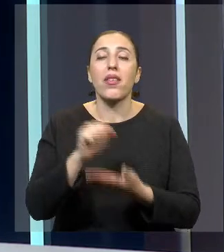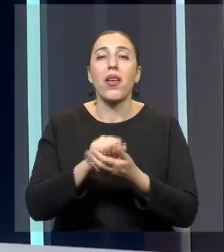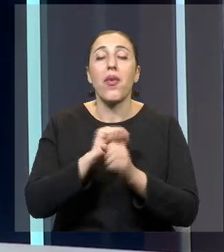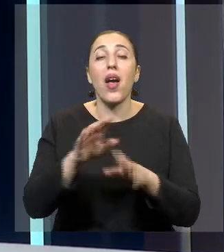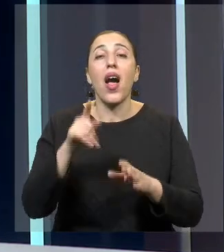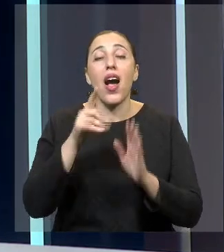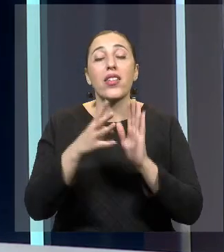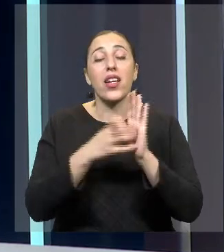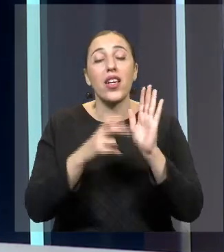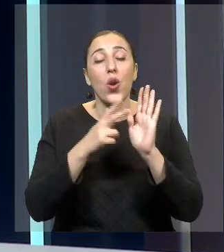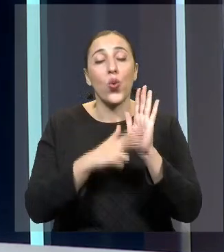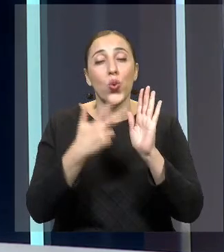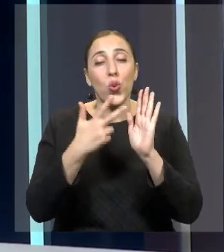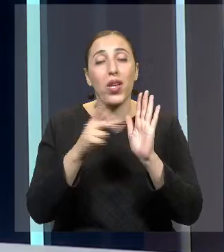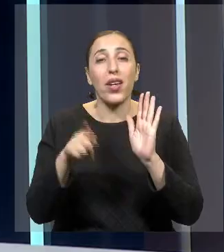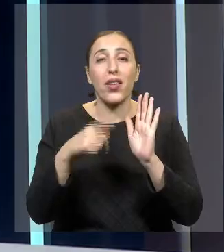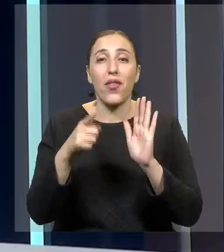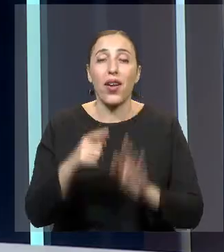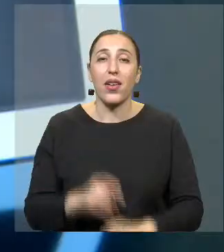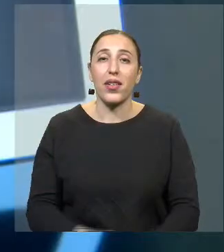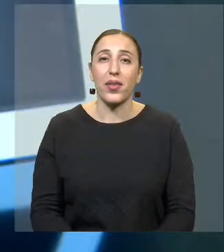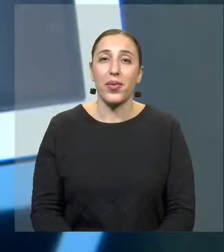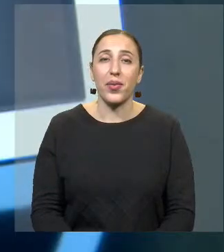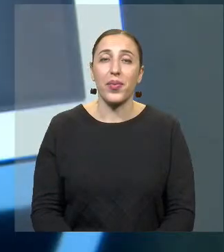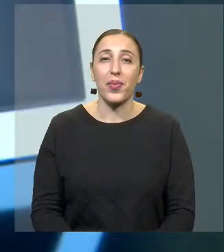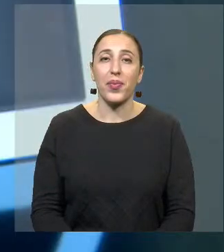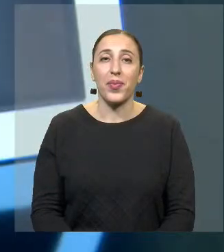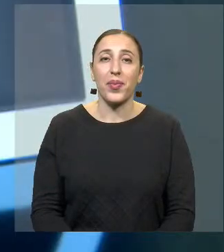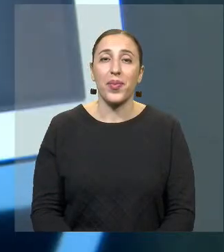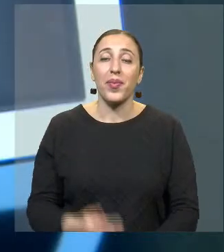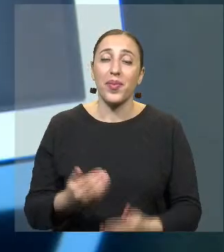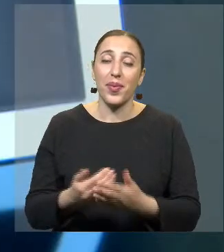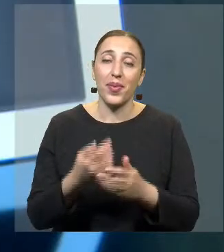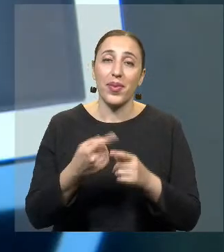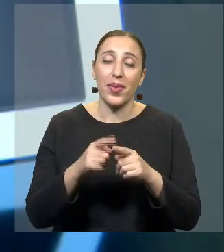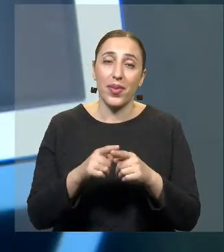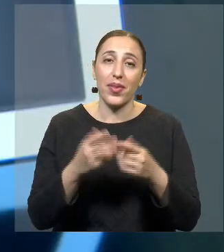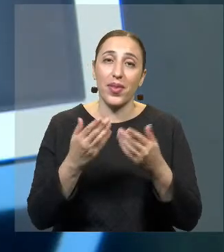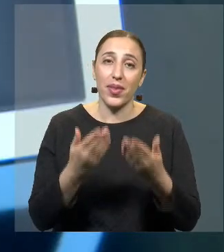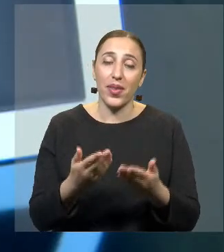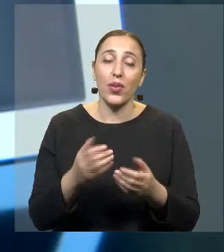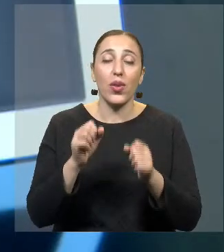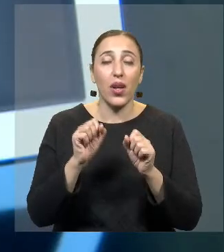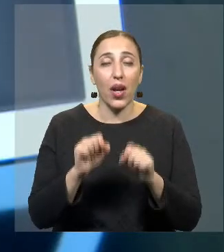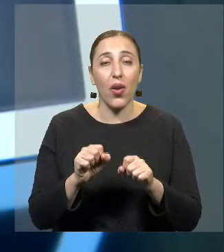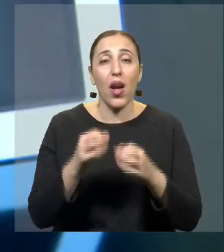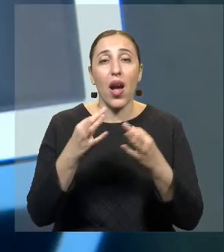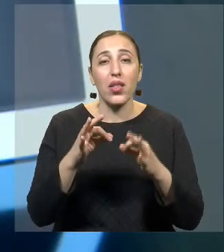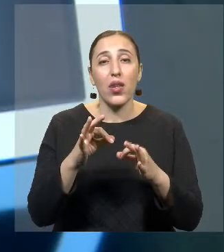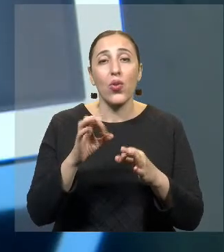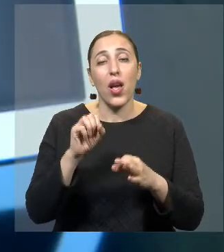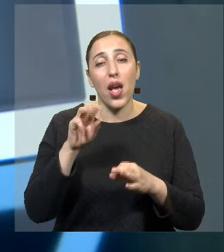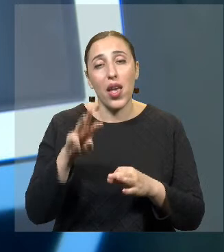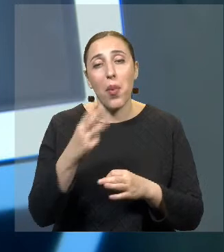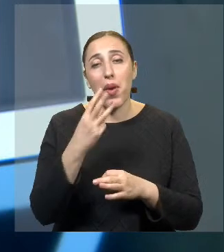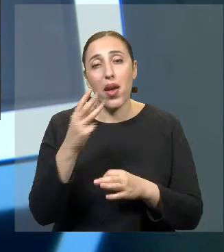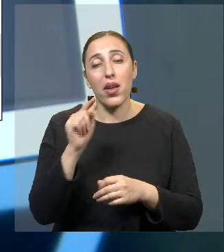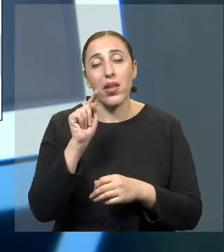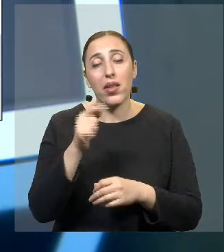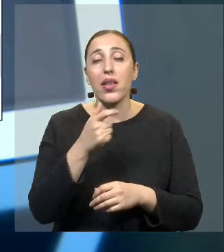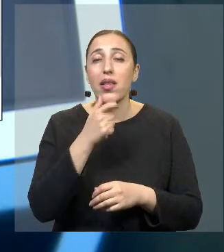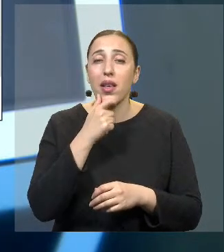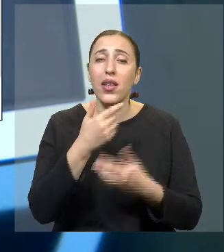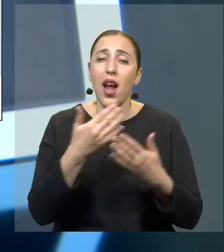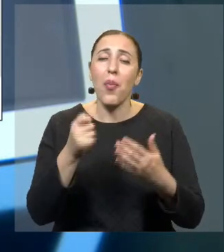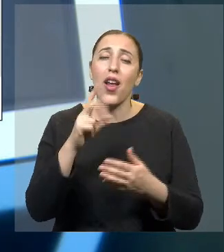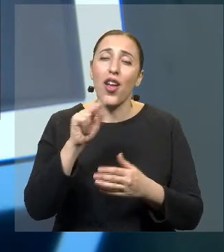1983 թվականին։ Շառնակեք հետևել լուրերին այդ սելերով ազատություն կետ է եմ կայքեջի եմ